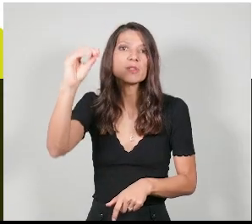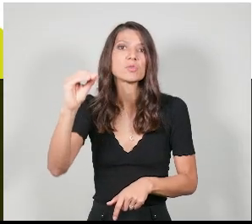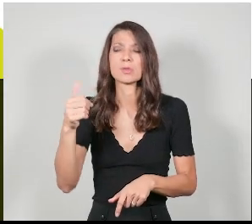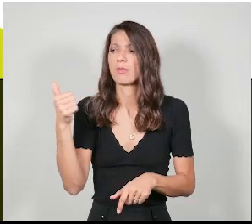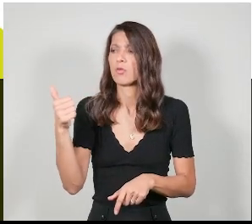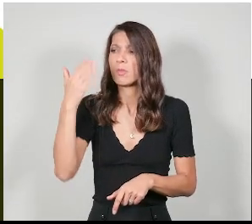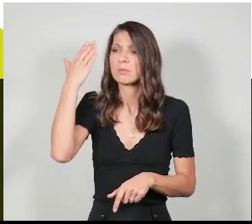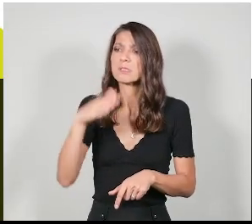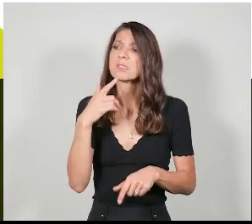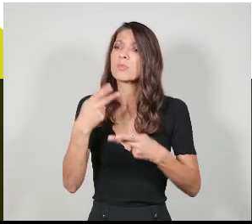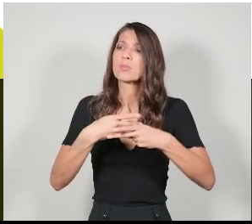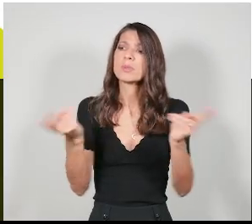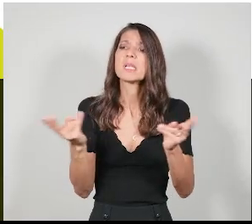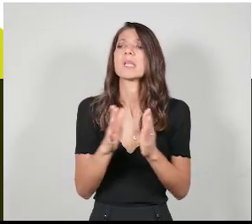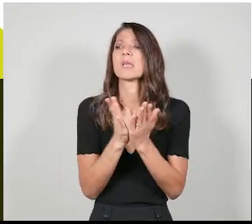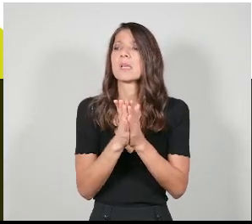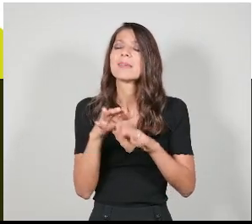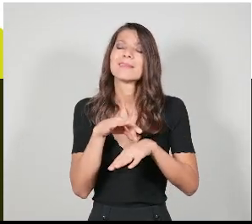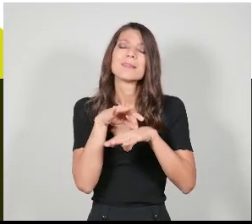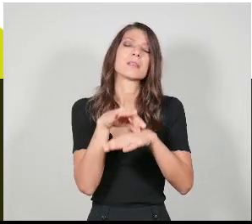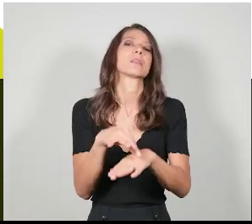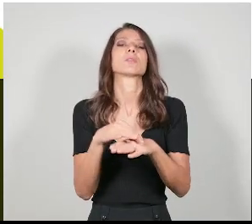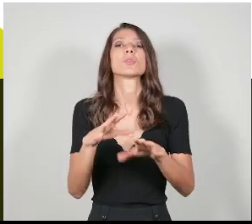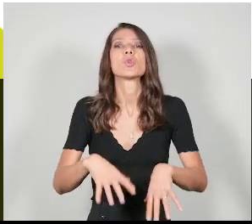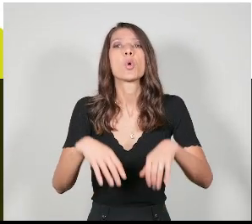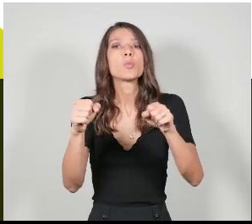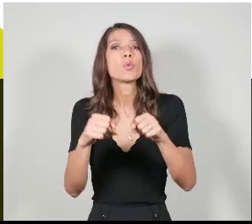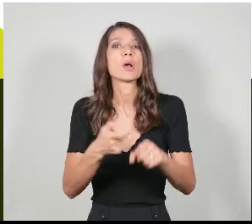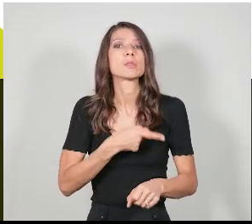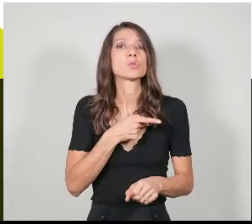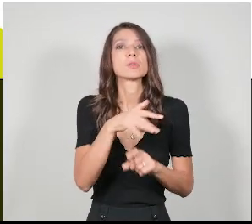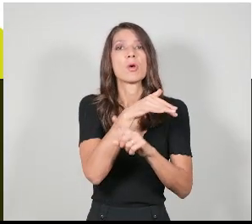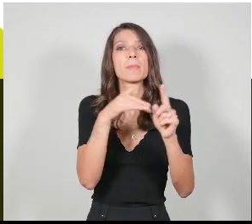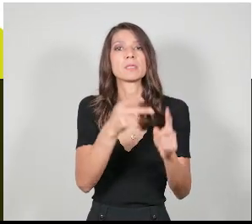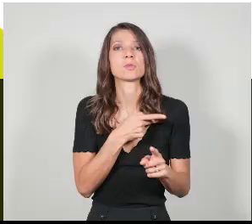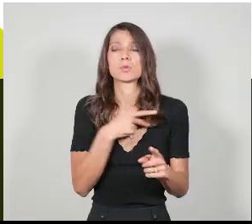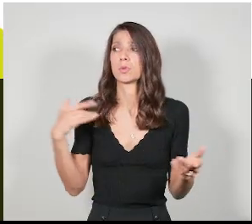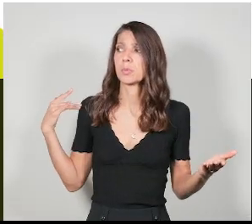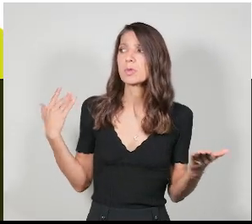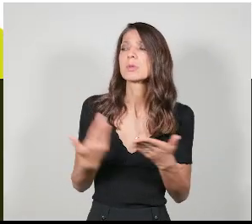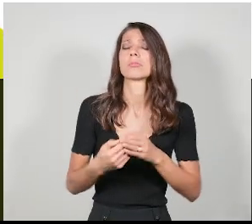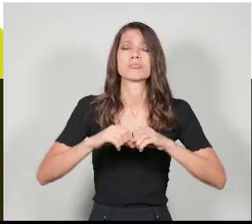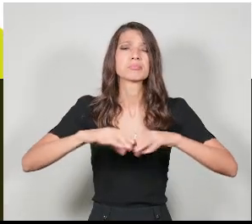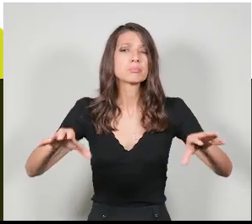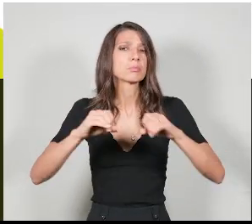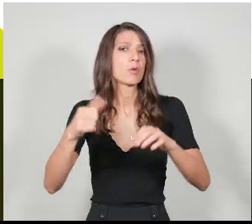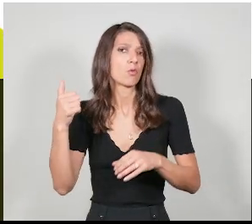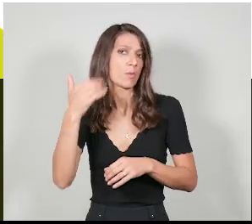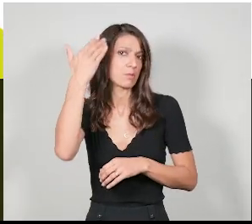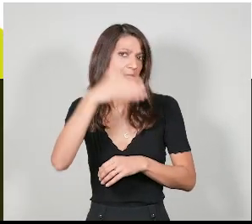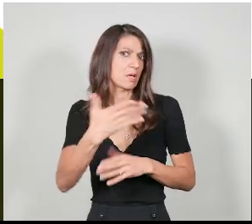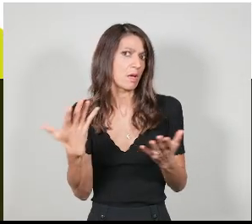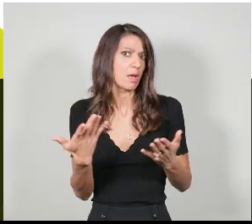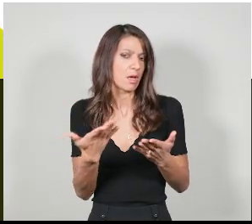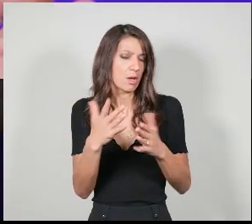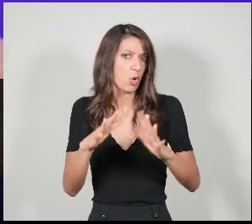éditions du guide de l'emploi social et médico-social depuis longtemps, une nouvelle édition qui est arrivée il n'y a pas longtemps. Vous posez ces différents acteurs et on voit bien